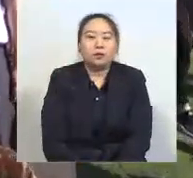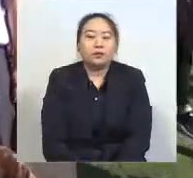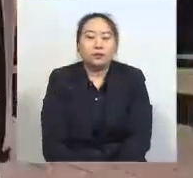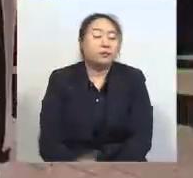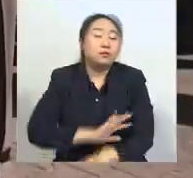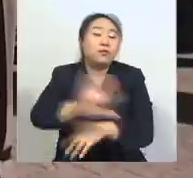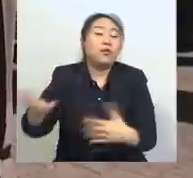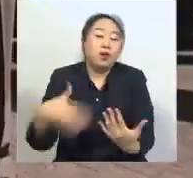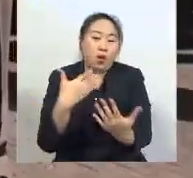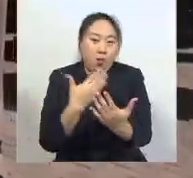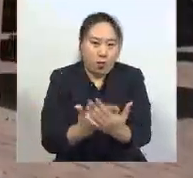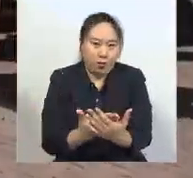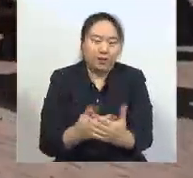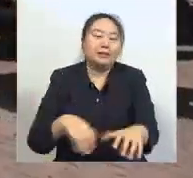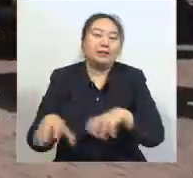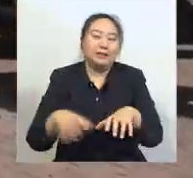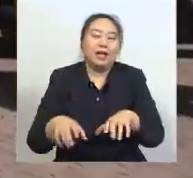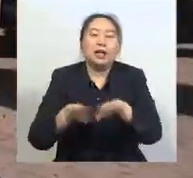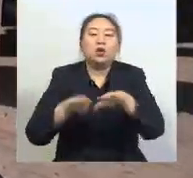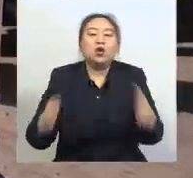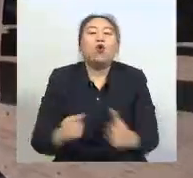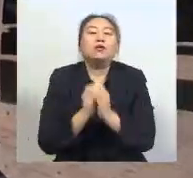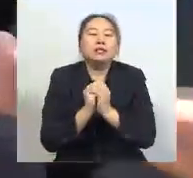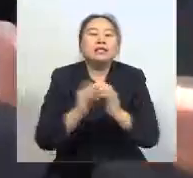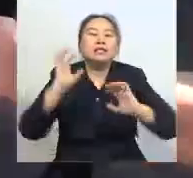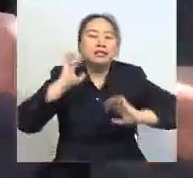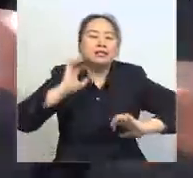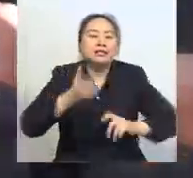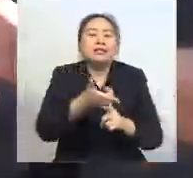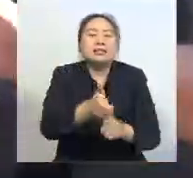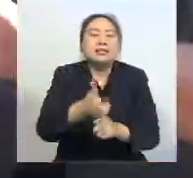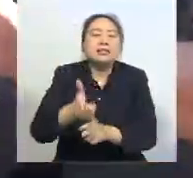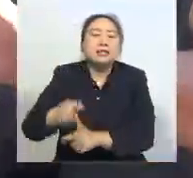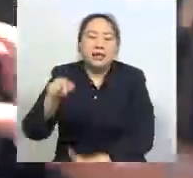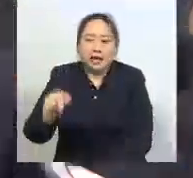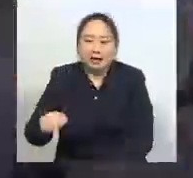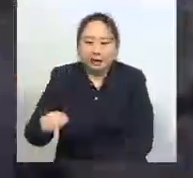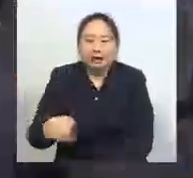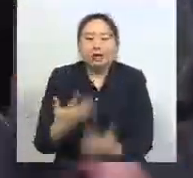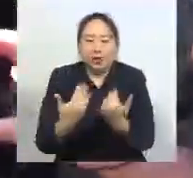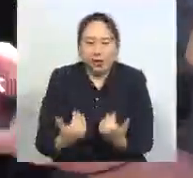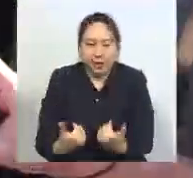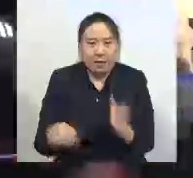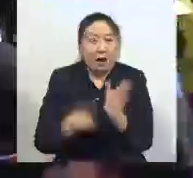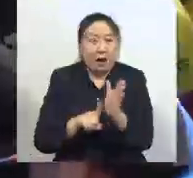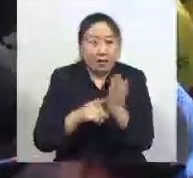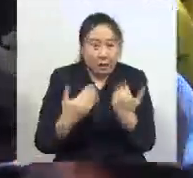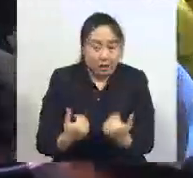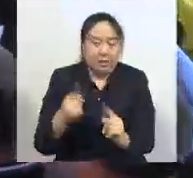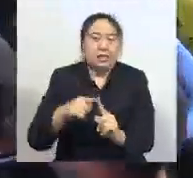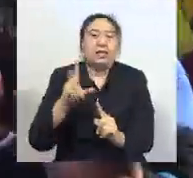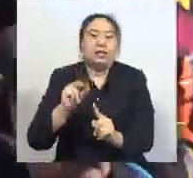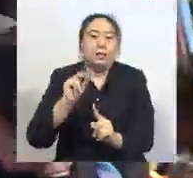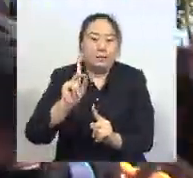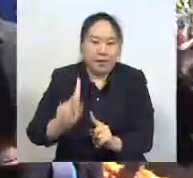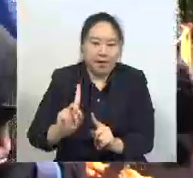ทั้งหมดนี้เป็นส่วนหนึ่งของงานเลี้ยงโต๊ะจีนลิงลพบุรีทาซานมังกี้ปาร์ตี้ครั้งที่31มีนาย